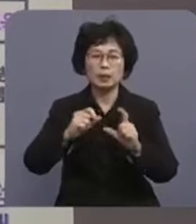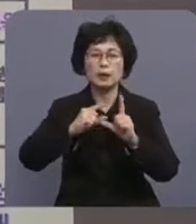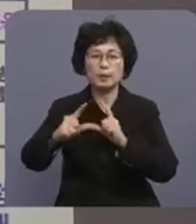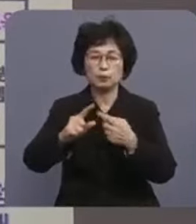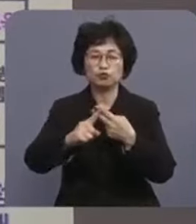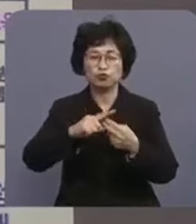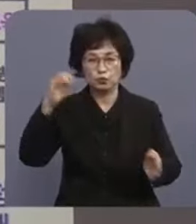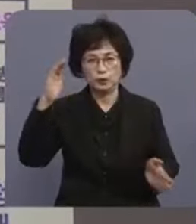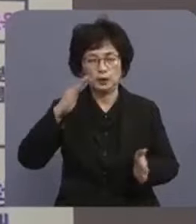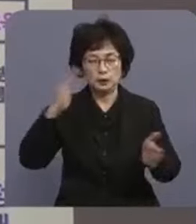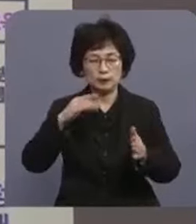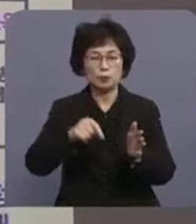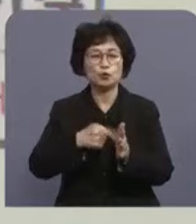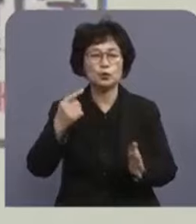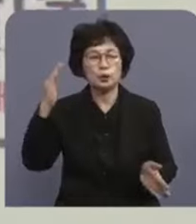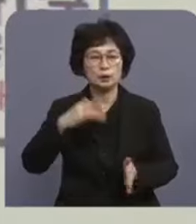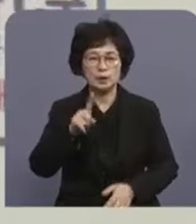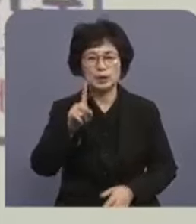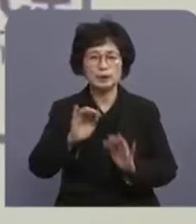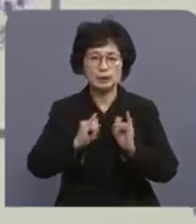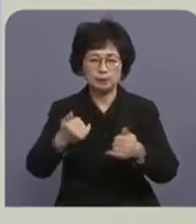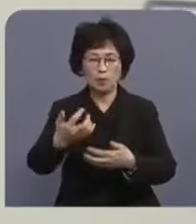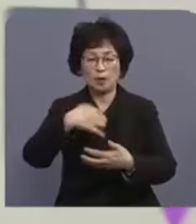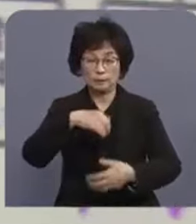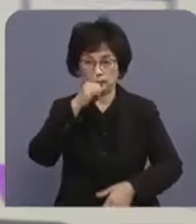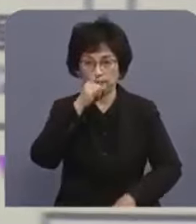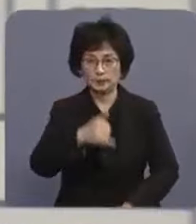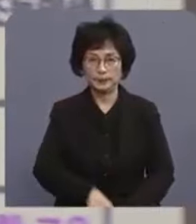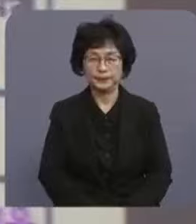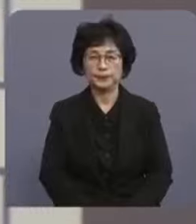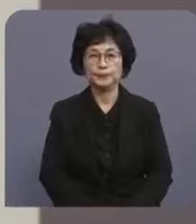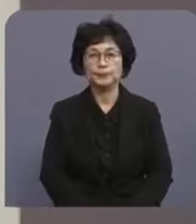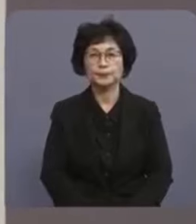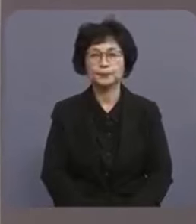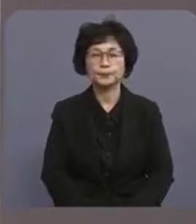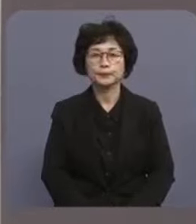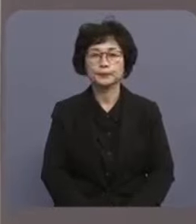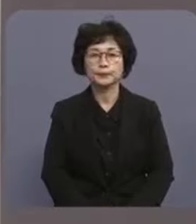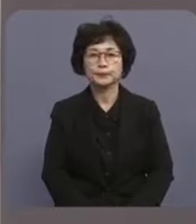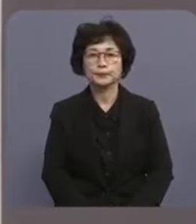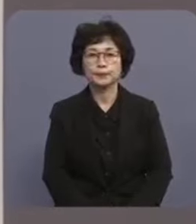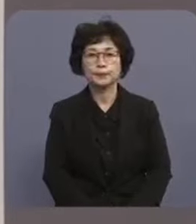중학생이었고 초등학생도 1명 포함됐습니다. KBS 뉴스 이준석입니다.